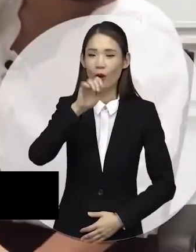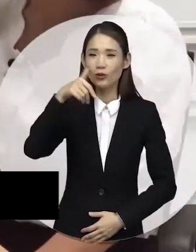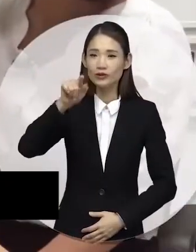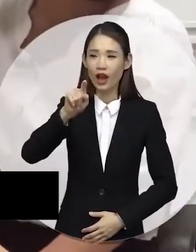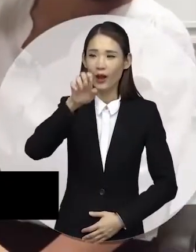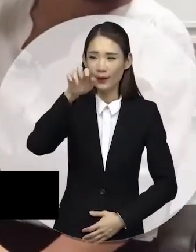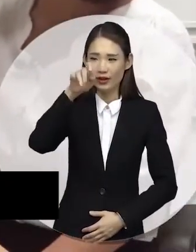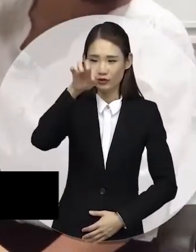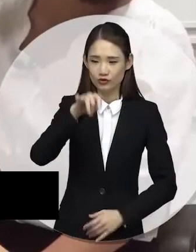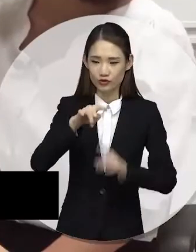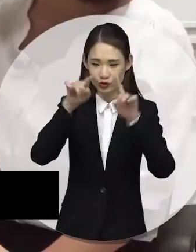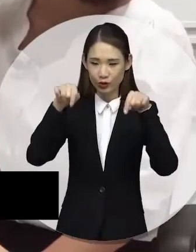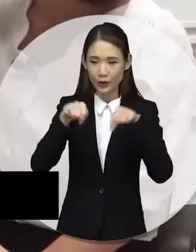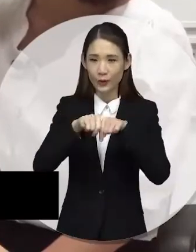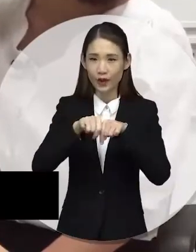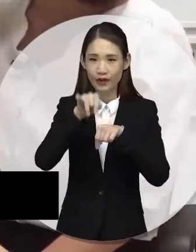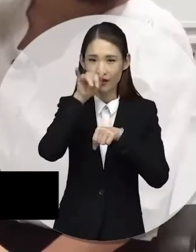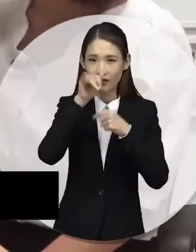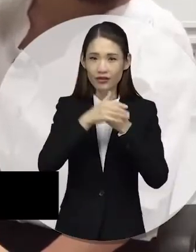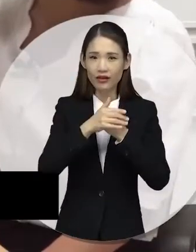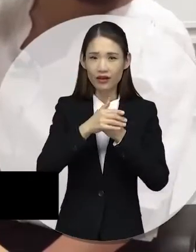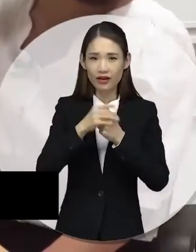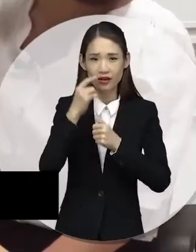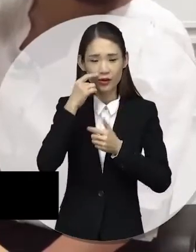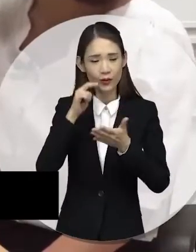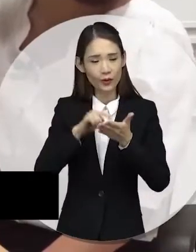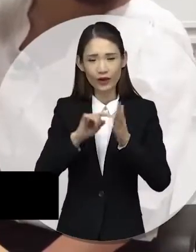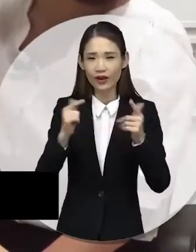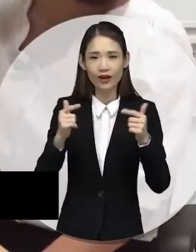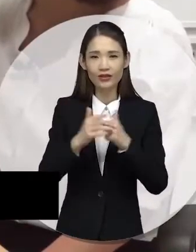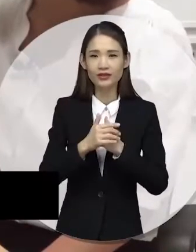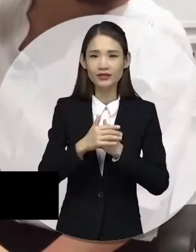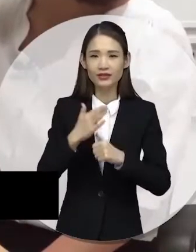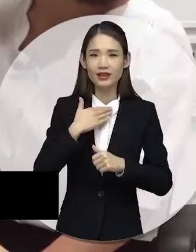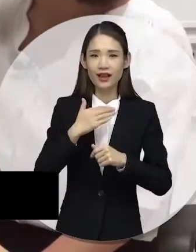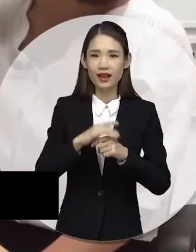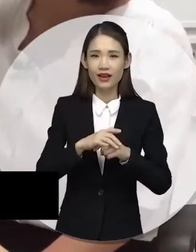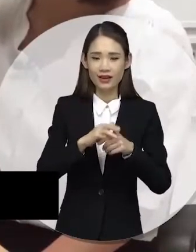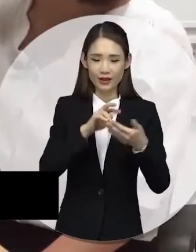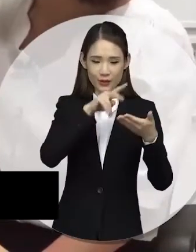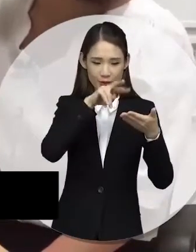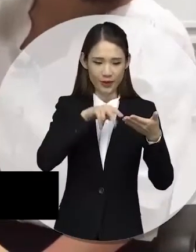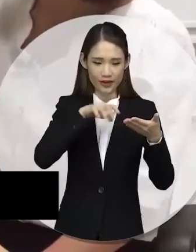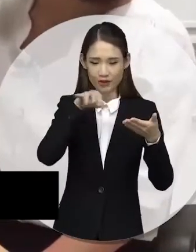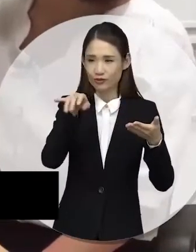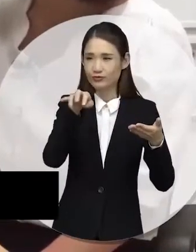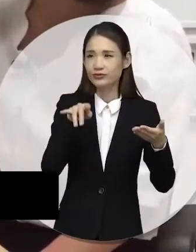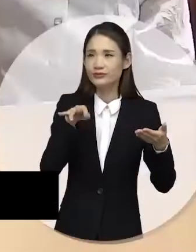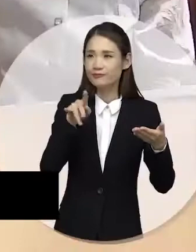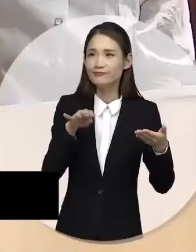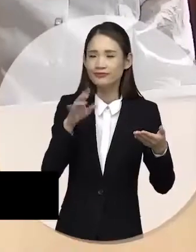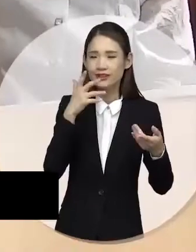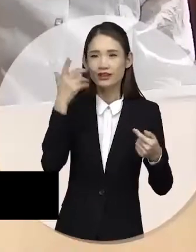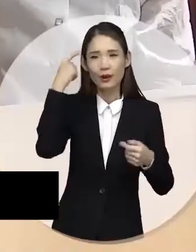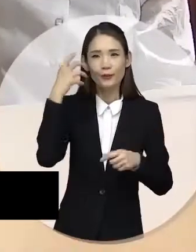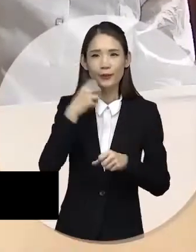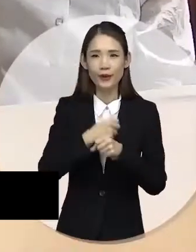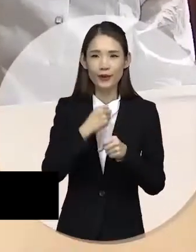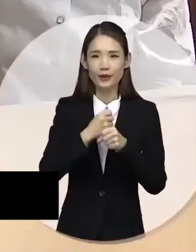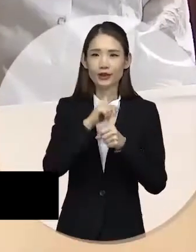있더라고요. 아, 사실 보기 쉽지 않은데 네. 카페에 점자 메뉴판이 있어서 제가 딱 메뉴 읽으면서